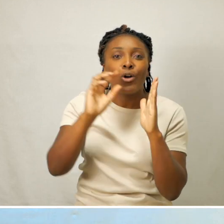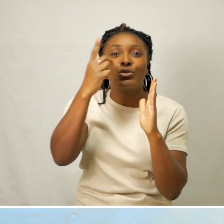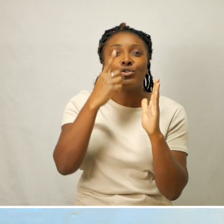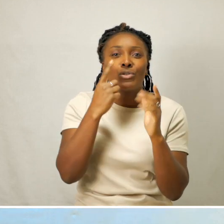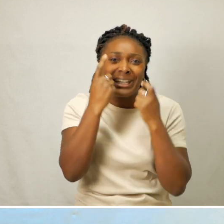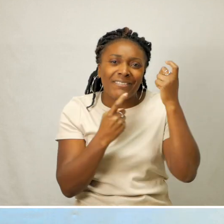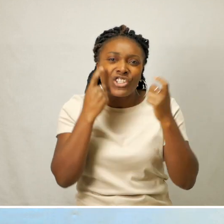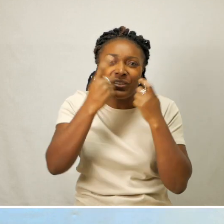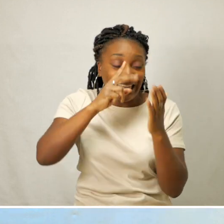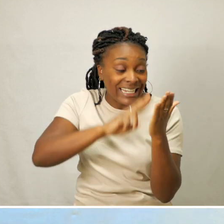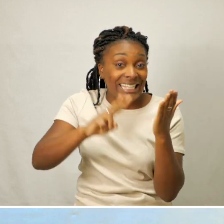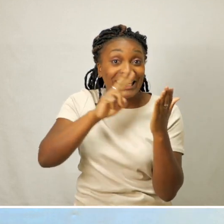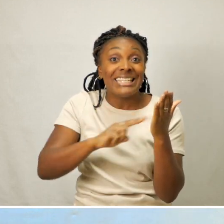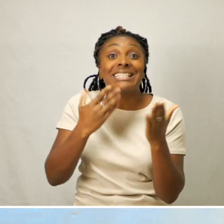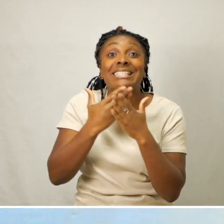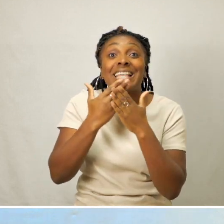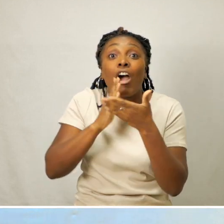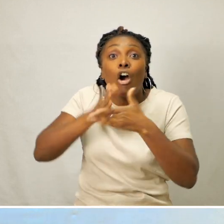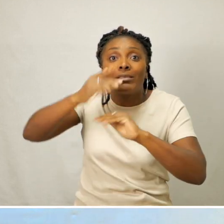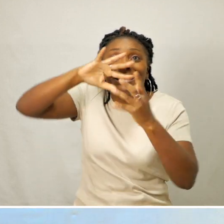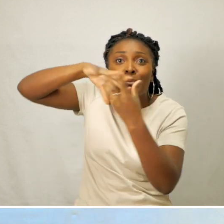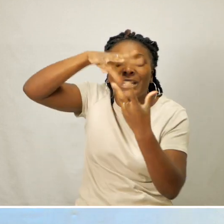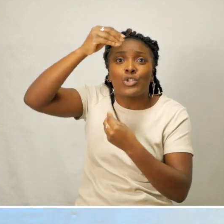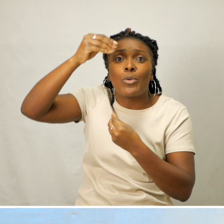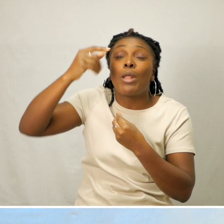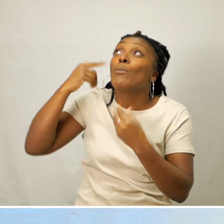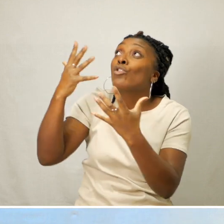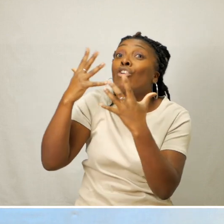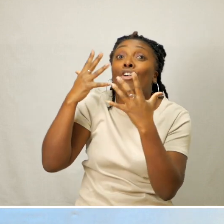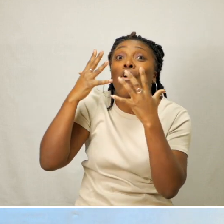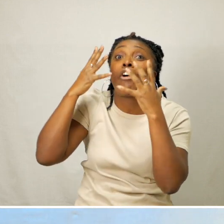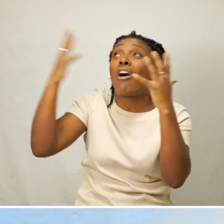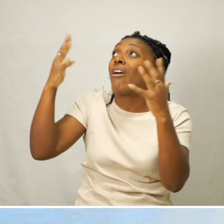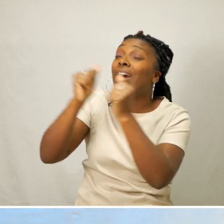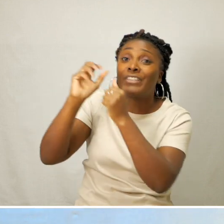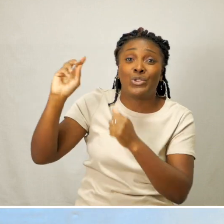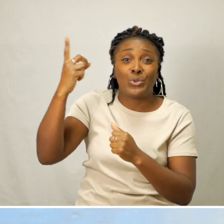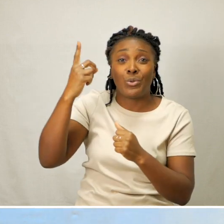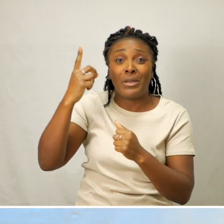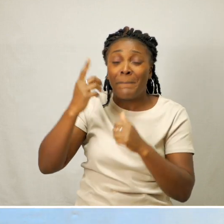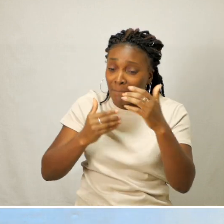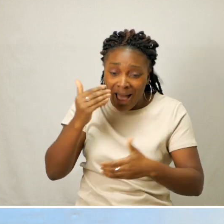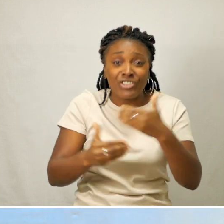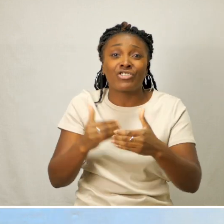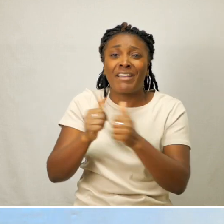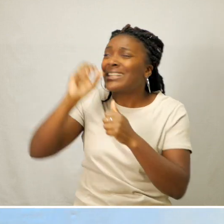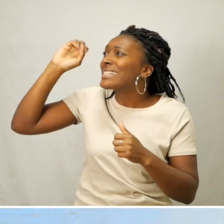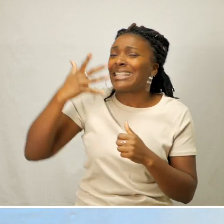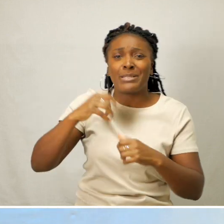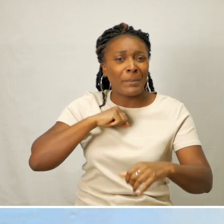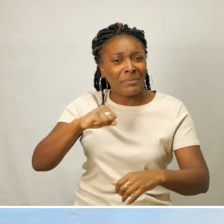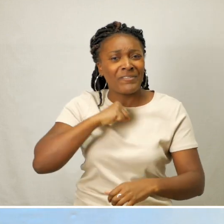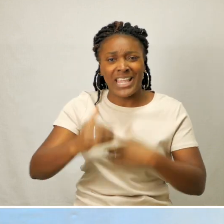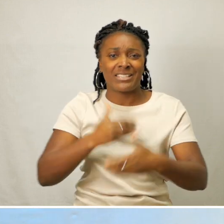bien dans une dimension spirituelle plus grande avec Dieu, une compréhension plus grande avec Dieu et de pouvoir marcher par l'Esprit d'une manière plus